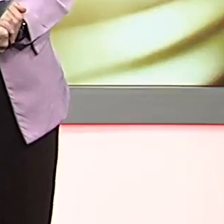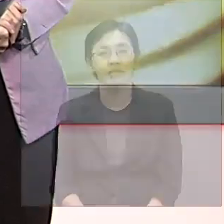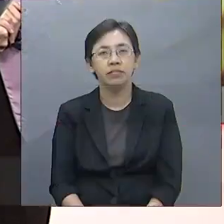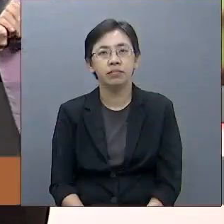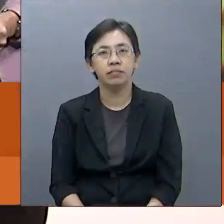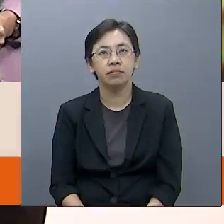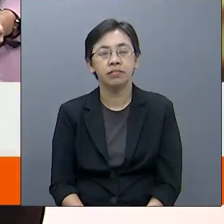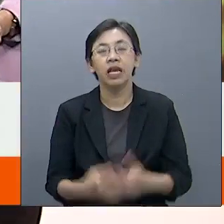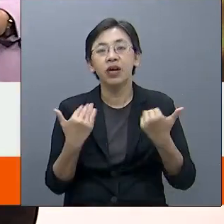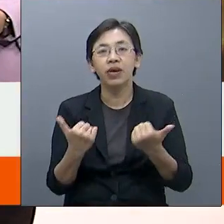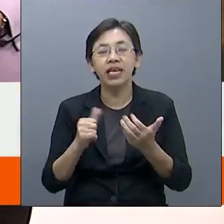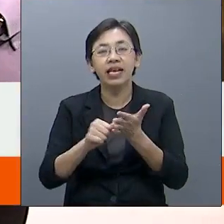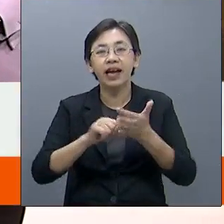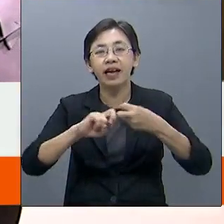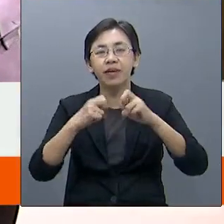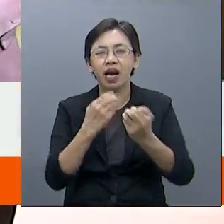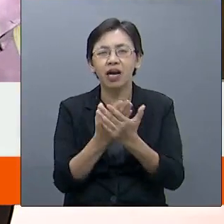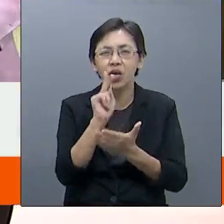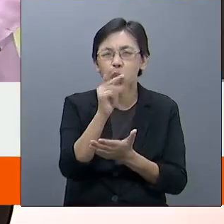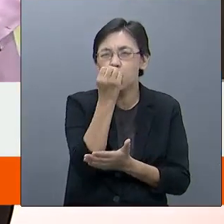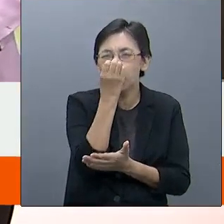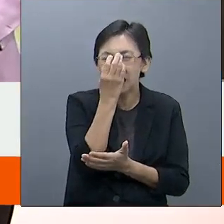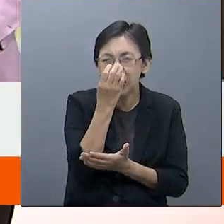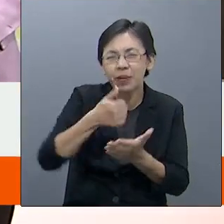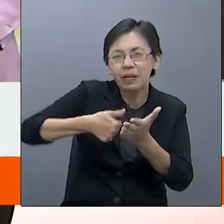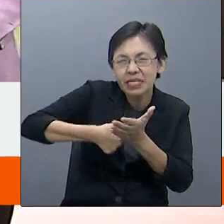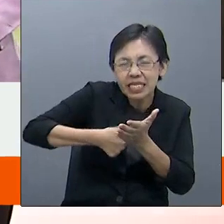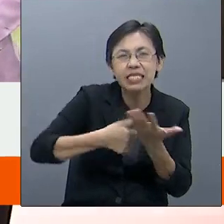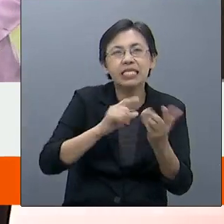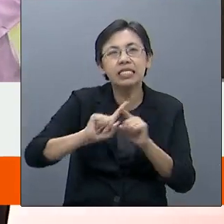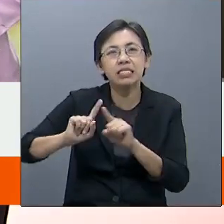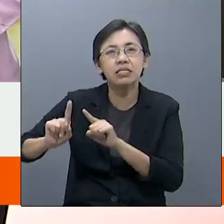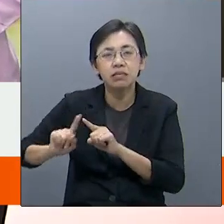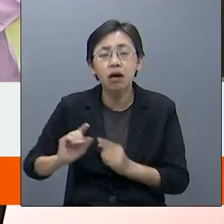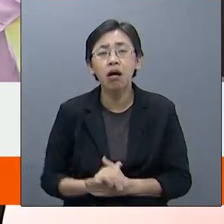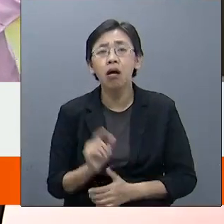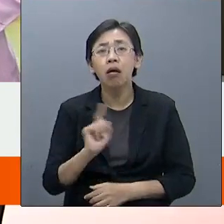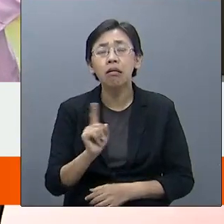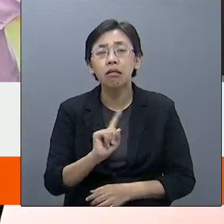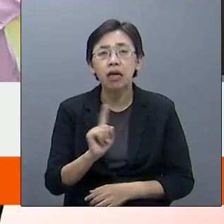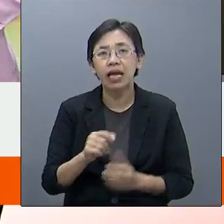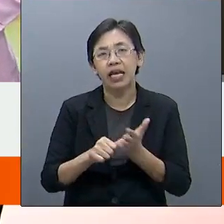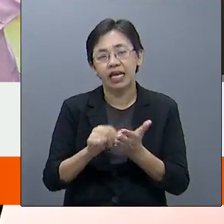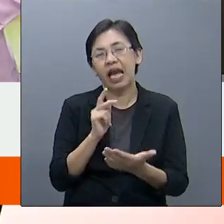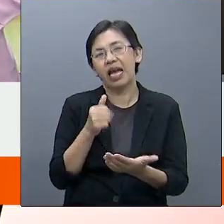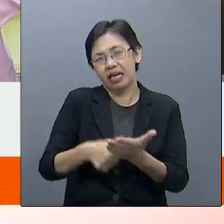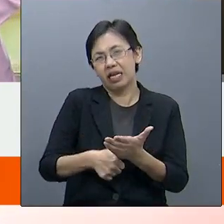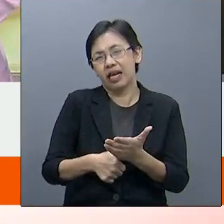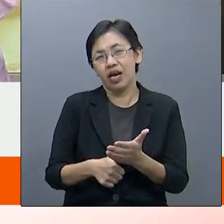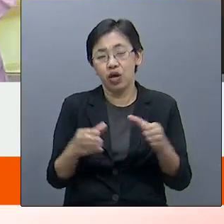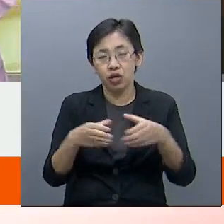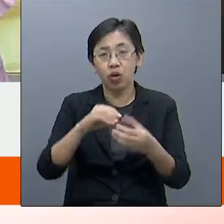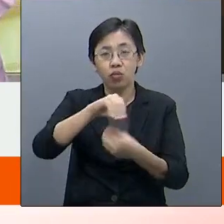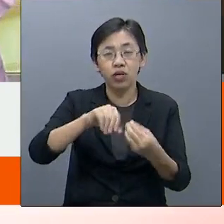นอกจากรายละเอียดของการแก้ปัญหาหนี้ต่างๆค่ะมีมาตรการที่เพิ่มเข้ามาด้วยนะคะนั่นก็คือการแก้หนี้ให้กับลูกหนี้กลุ่ม SME